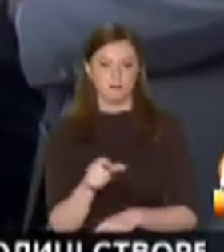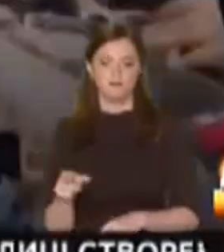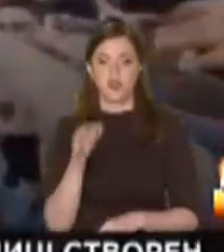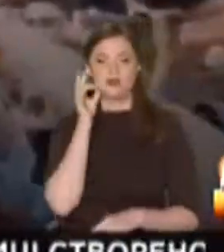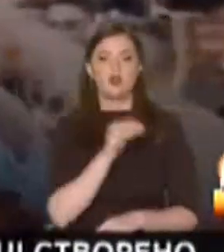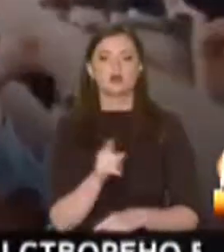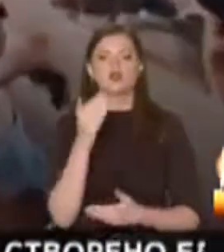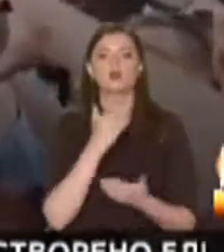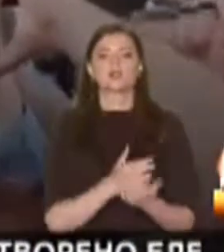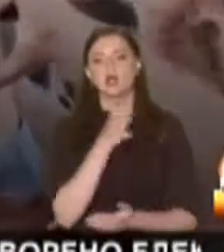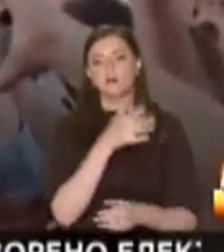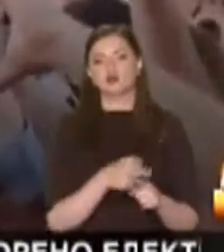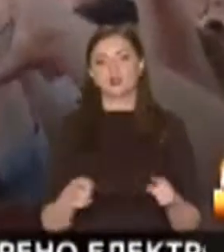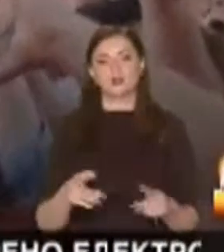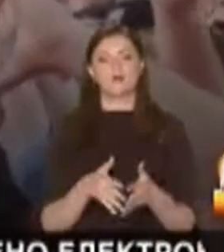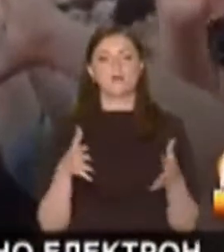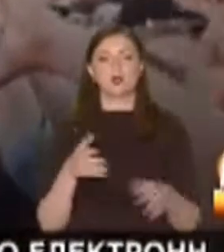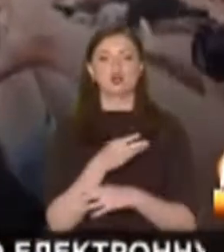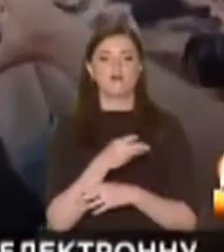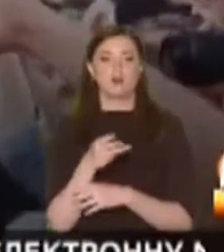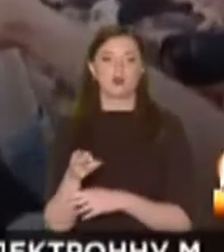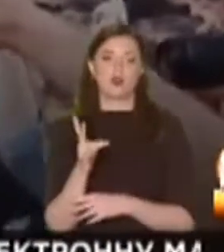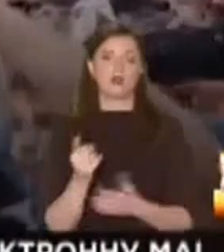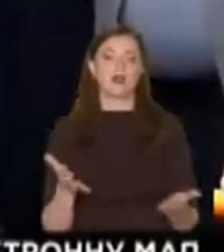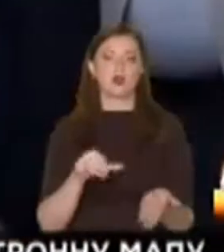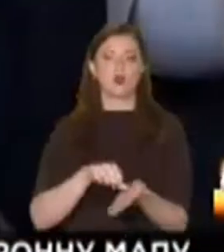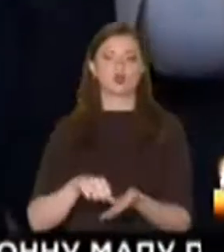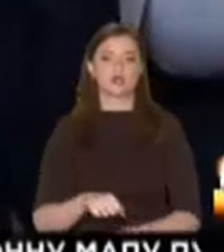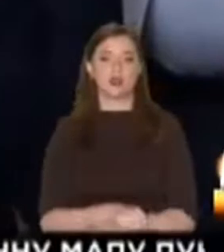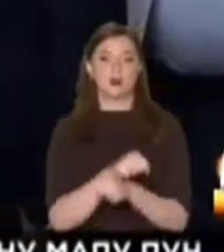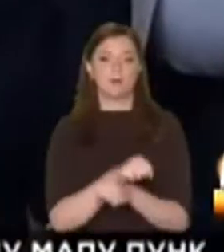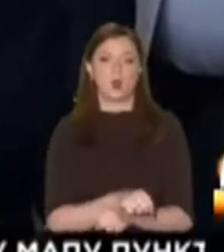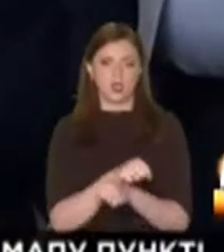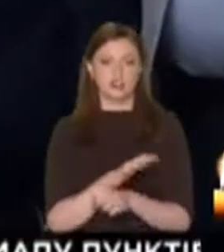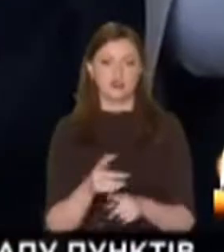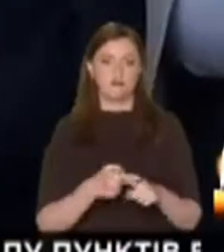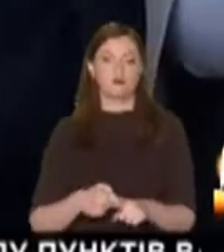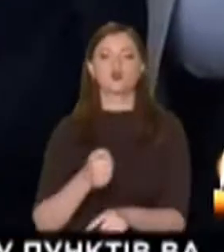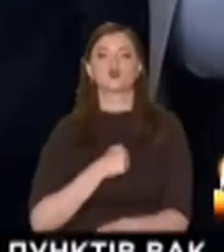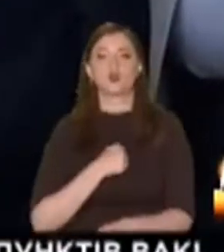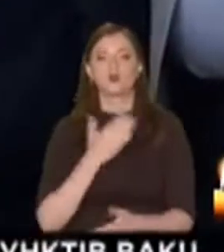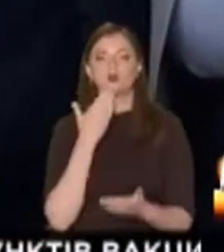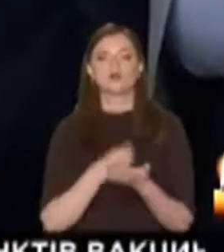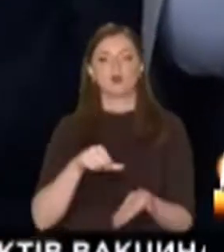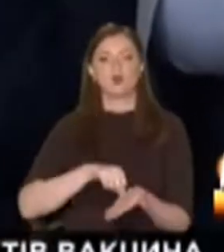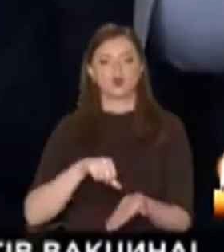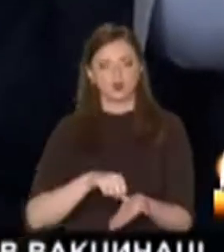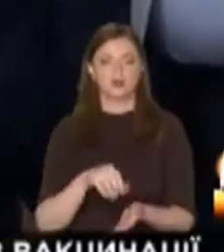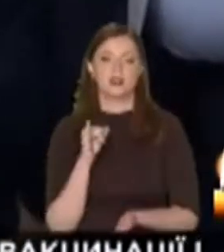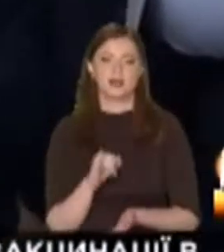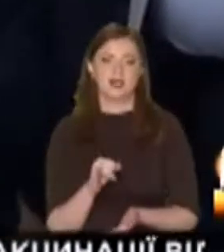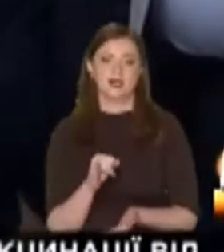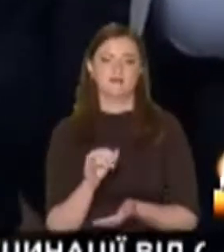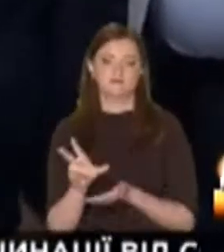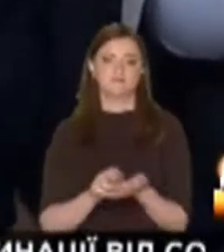що останнім часом побільшало відеозаписів, на яких учасники протестів у Білорусі шкодують про свою участь в них. І додала,